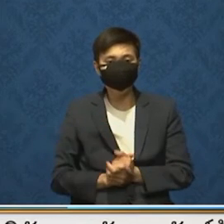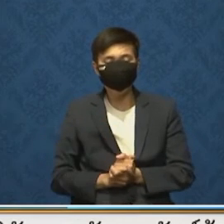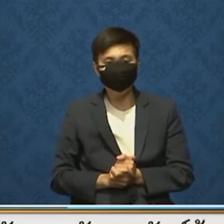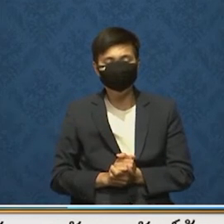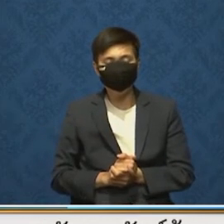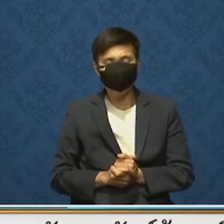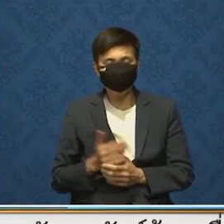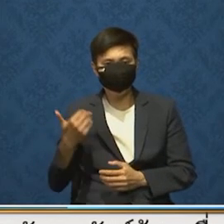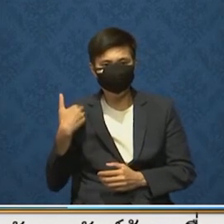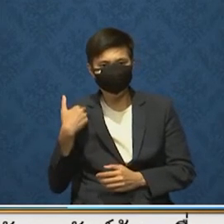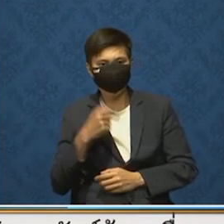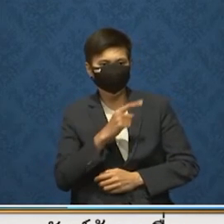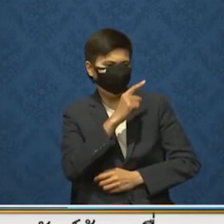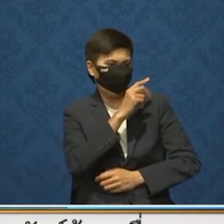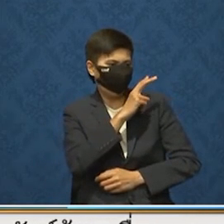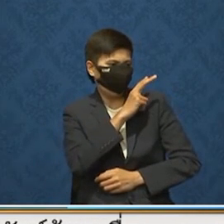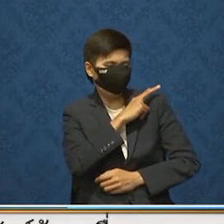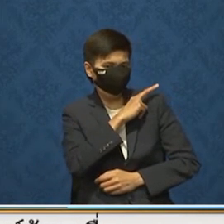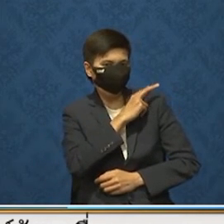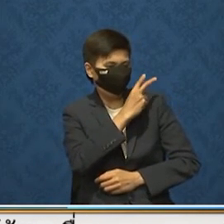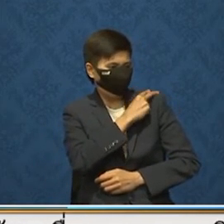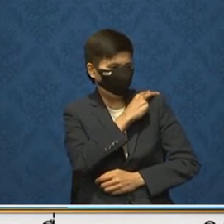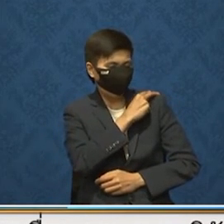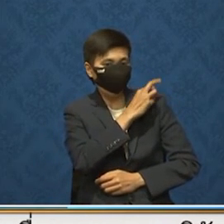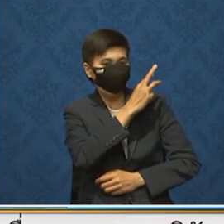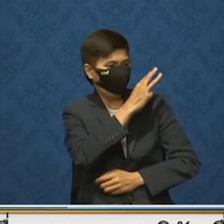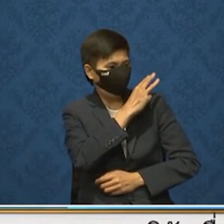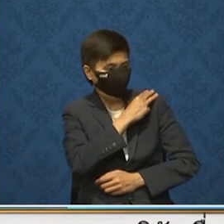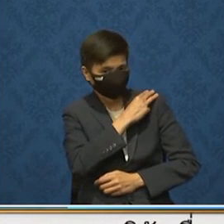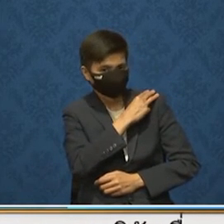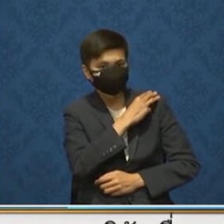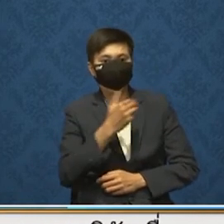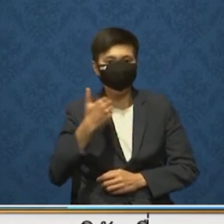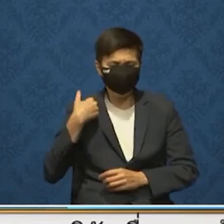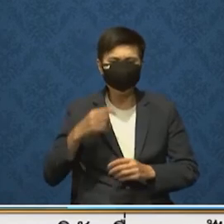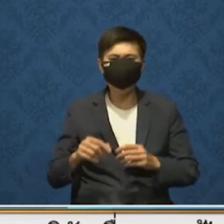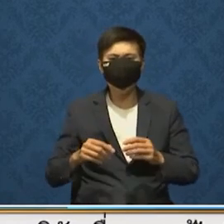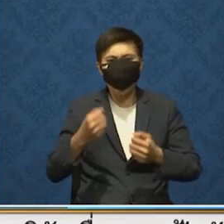พนโทษบนเอกมีรถกัหมดอัหารยัง